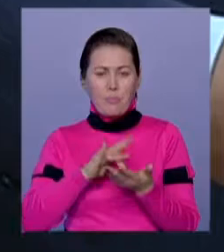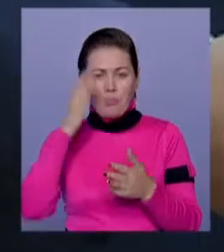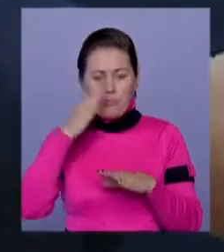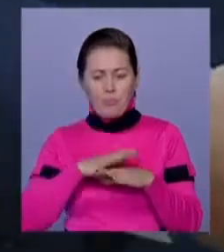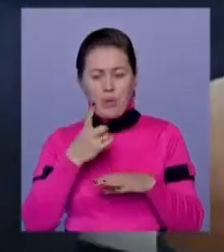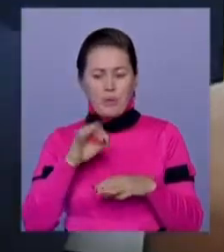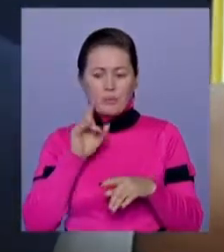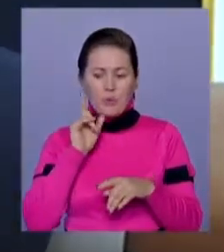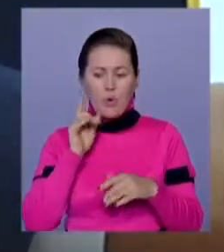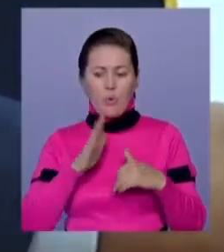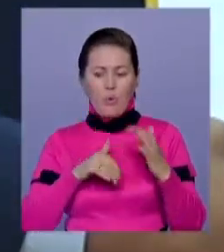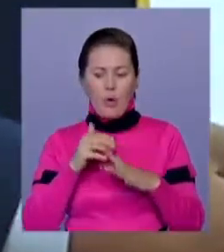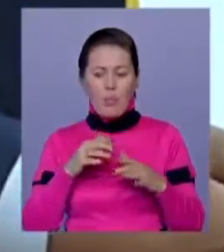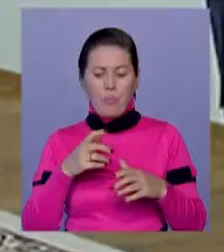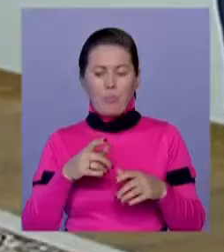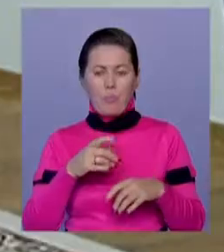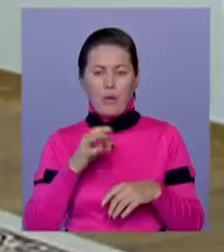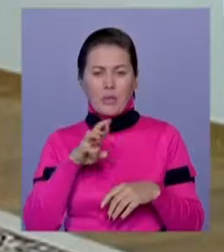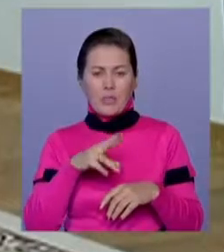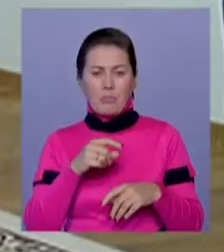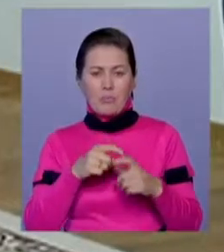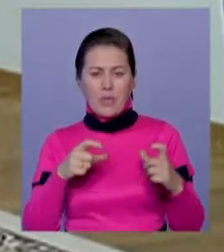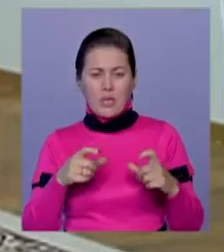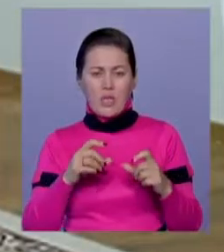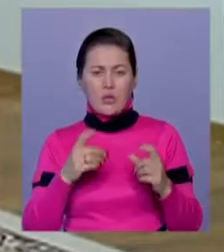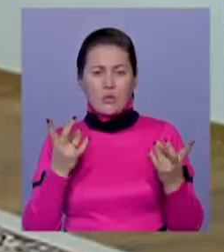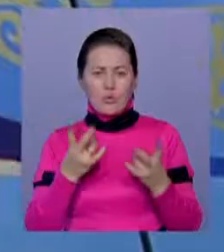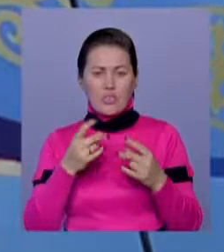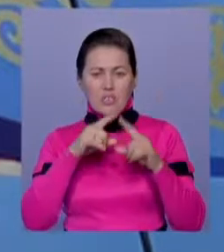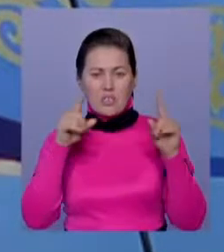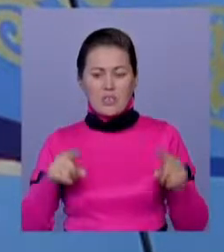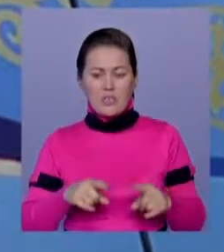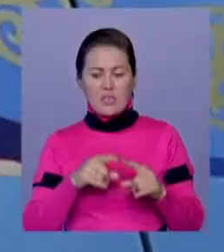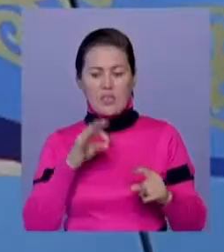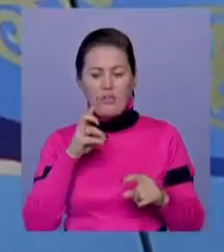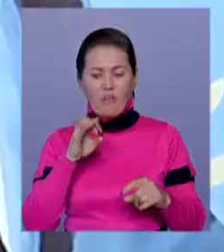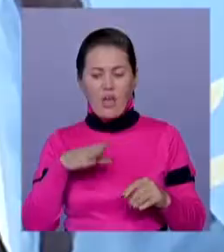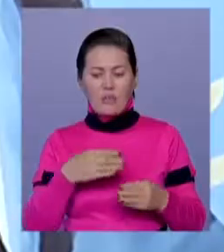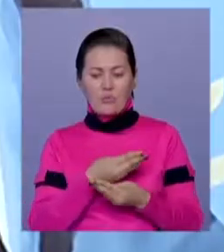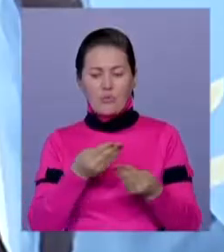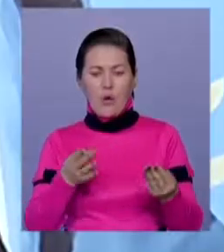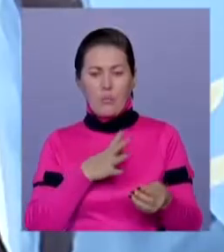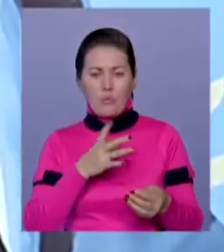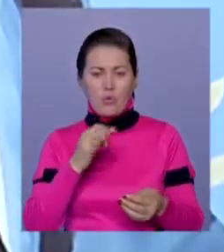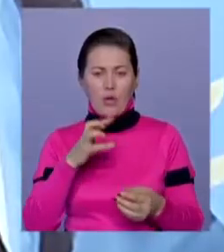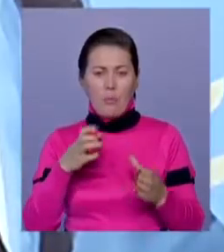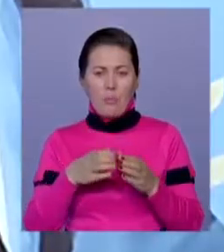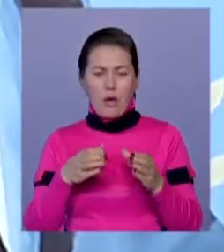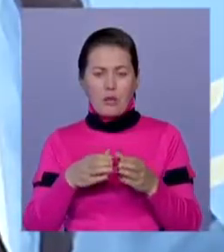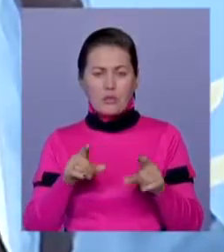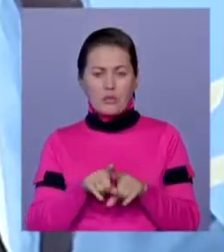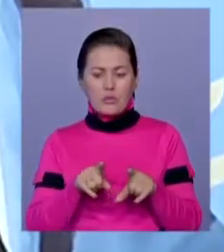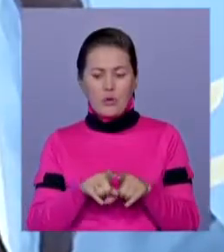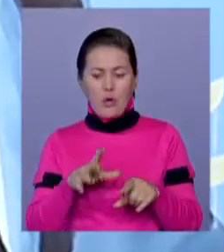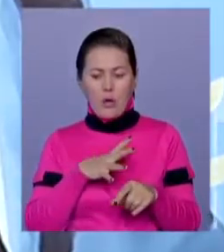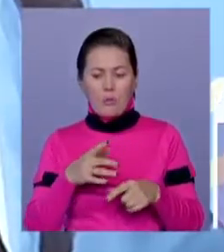Байбек жастардың қолына партиялық билеттері мен тиісті сертификаттарын табыстады. Нұр Отан партиясы билеуші